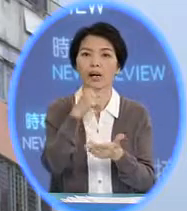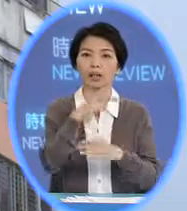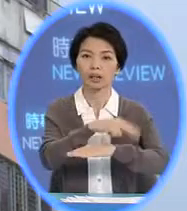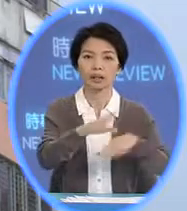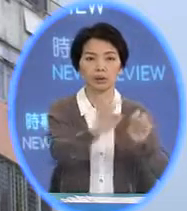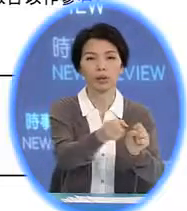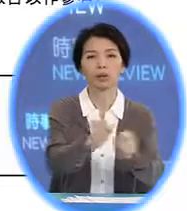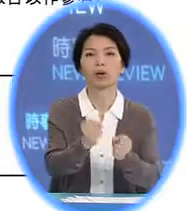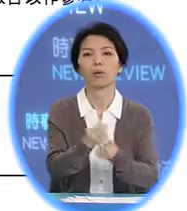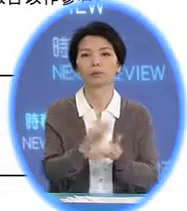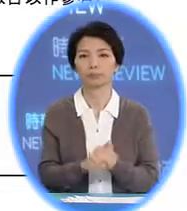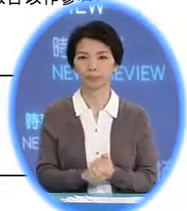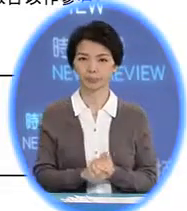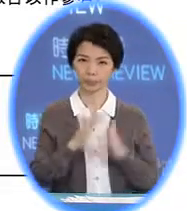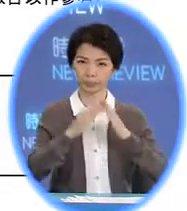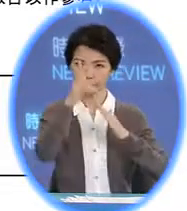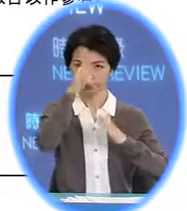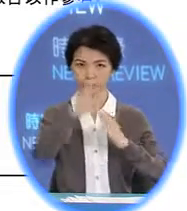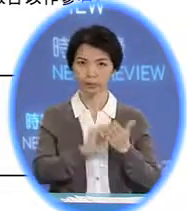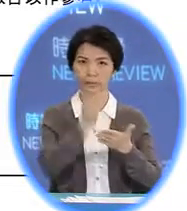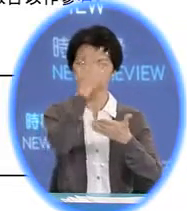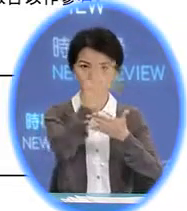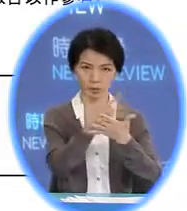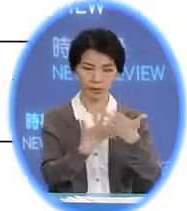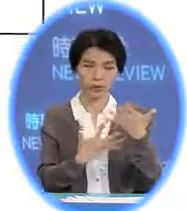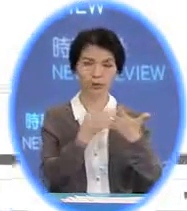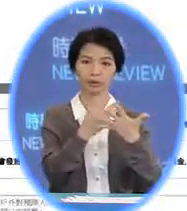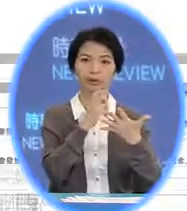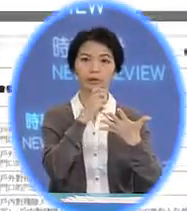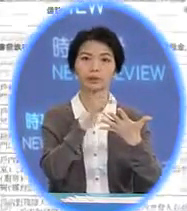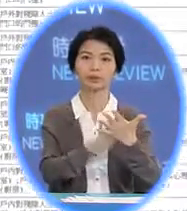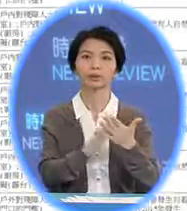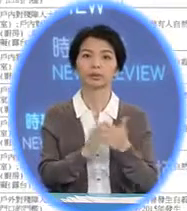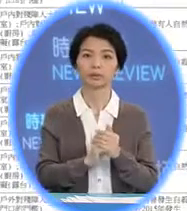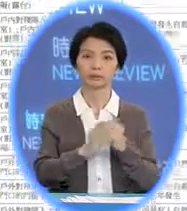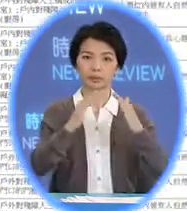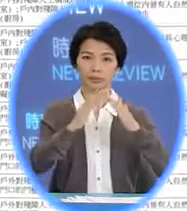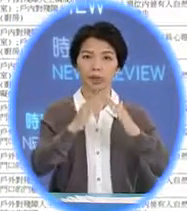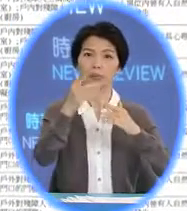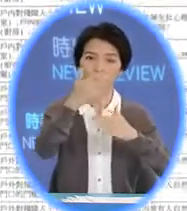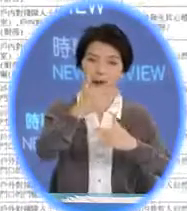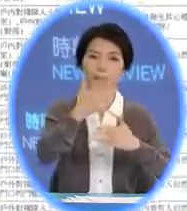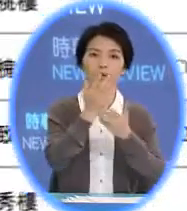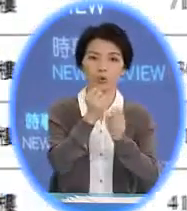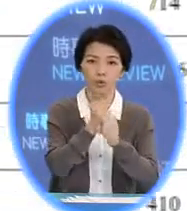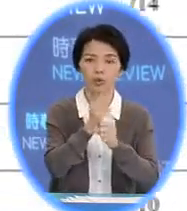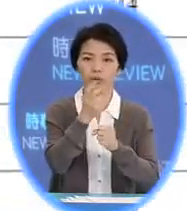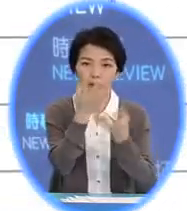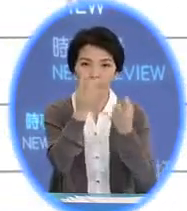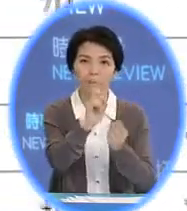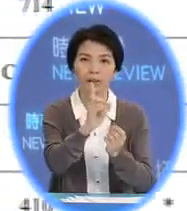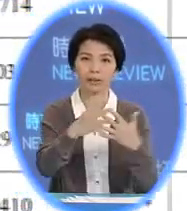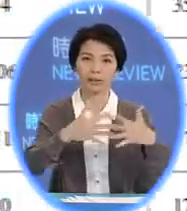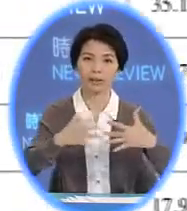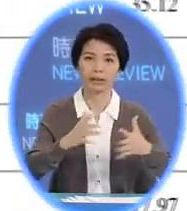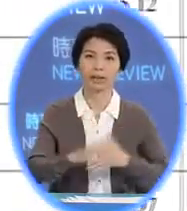毀。房屋署早前喺網上列出單位名單，有簡單備註單位喺咩時候發生過乜嘢事。部分單位